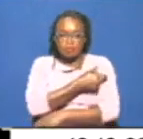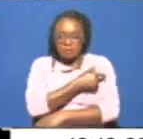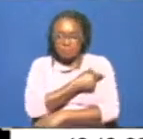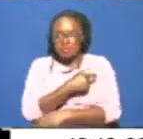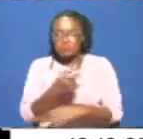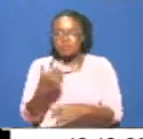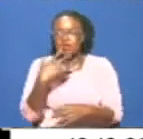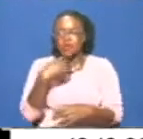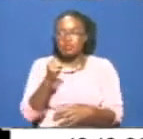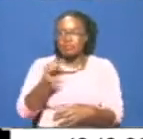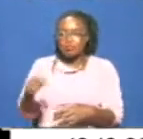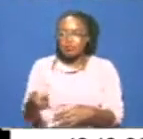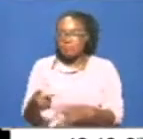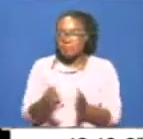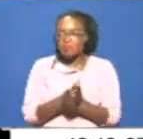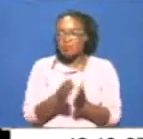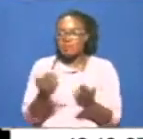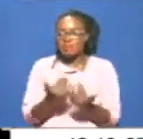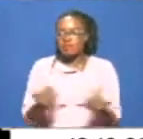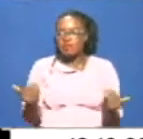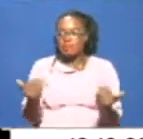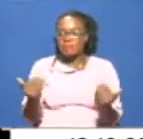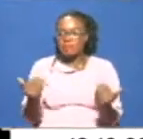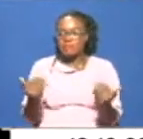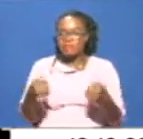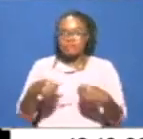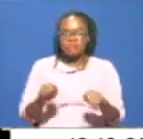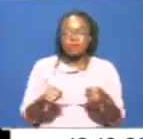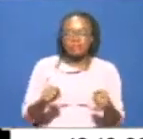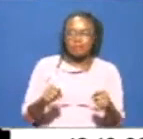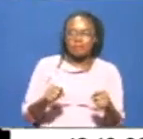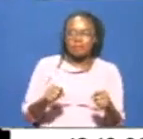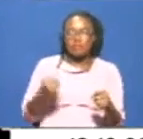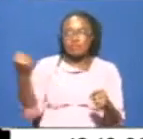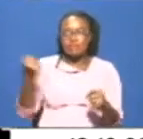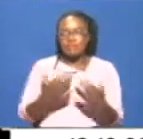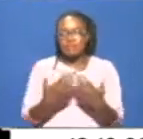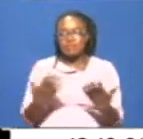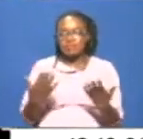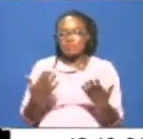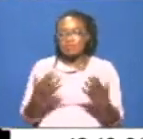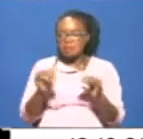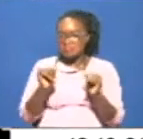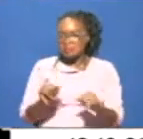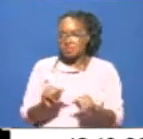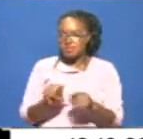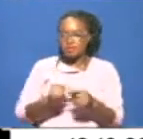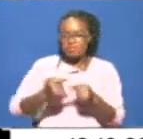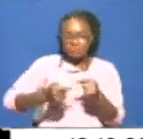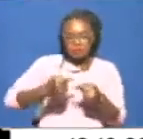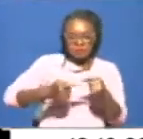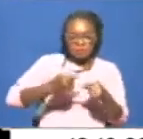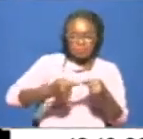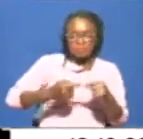500. Miongoni mwa vifaa vilivyopatikana ni pikipiki tatu, visu na karatasi zinazotumiwa kupakia misokoto ya bangi